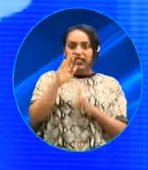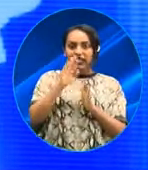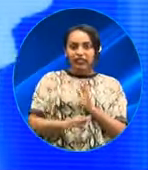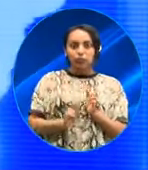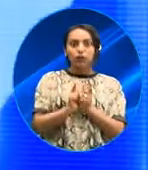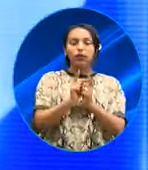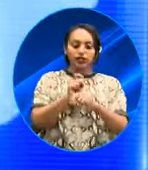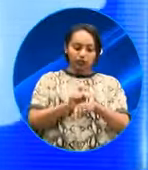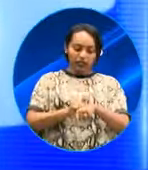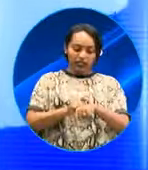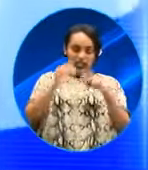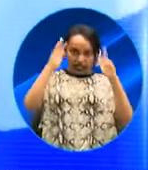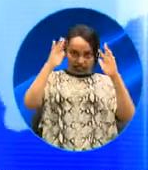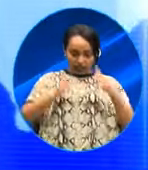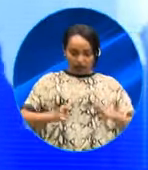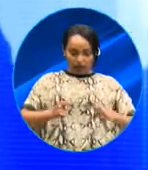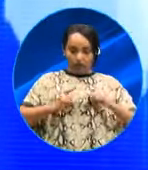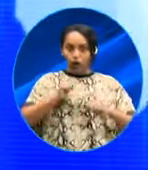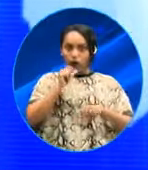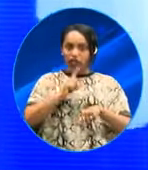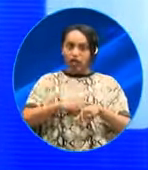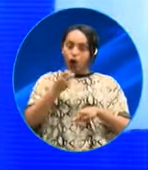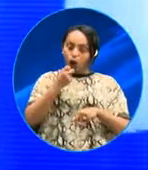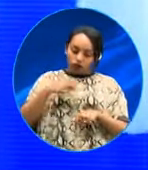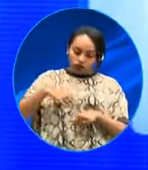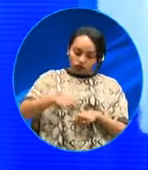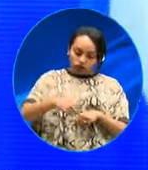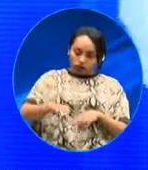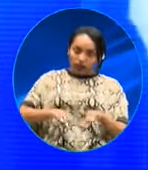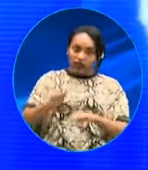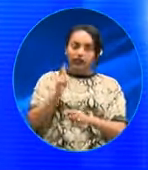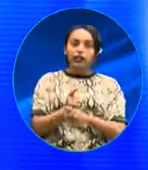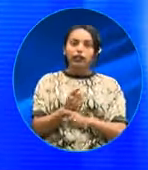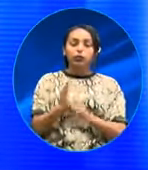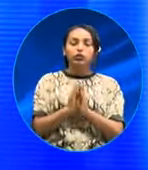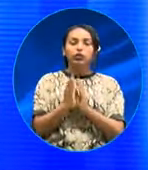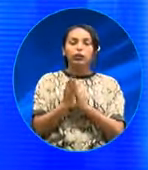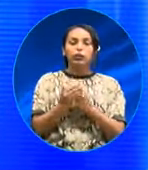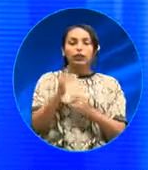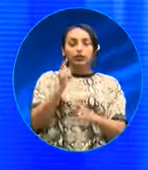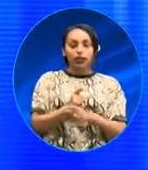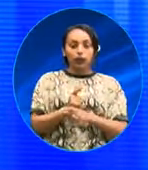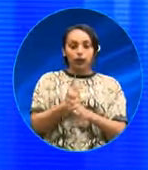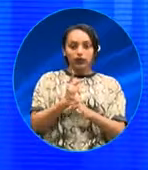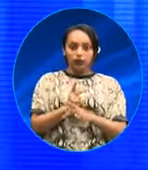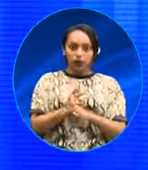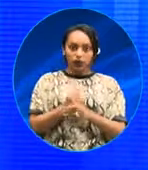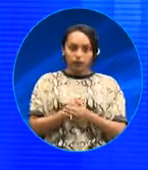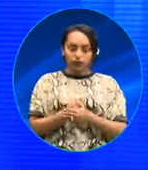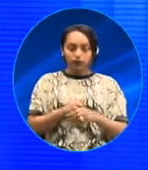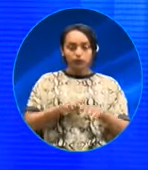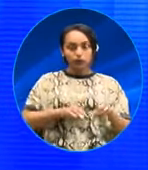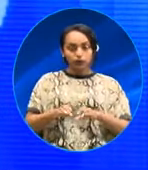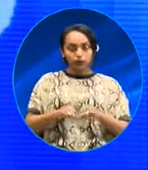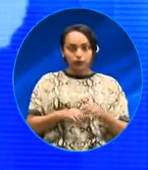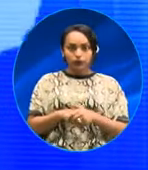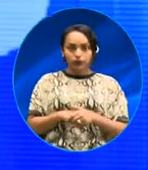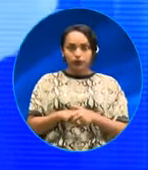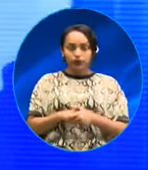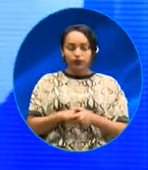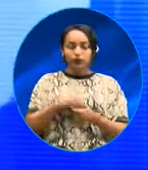እጥረት በሚያጋጥምበት ጊዜ ዝናብ በማይኖርበት ጊዜ ውሃ በማጠጣት ተገቢውን እንክብካቤ ተገቢውን ጥበቃ